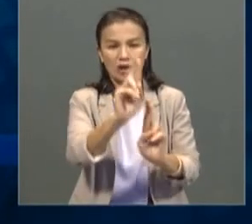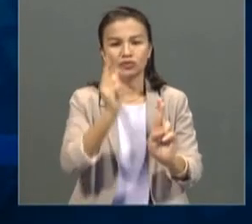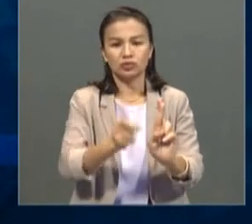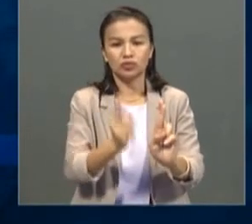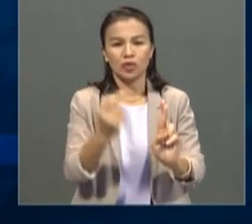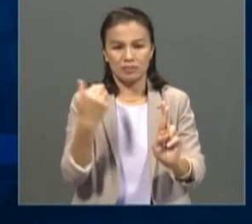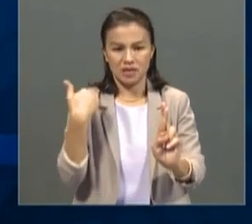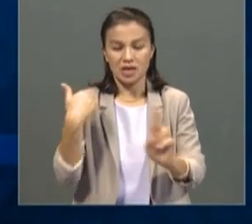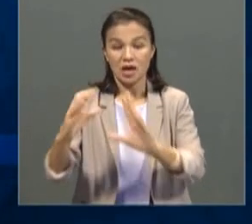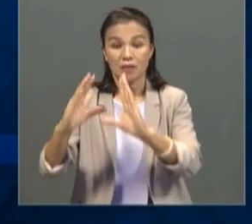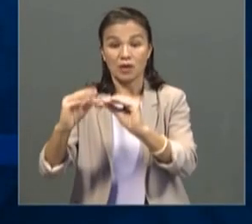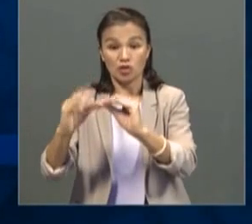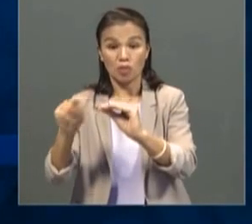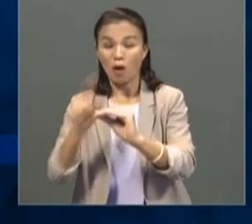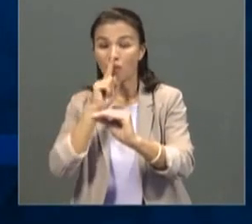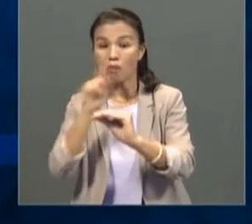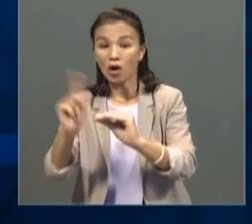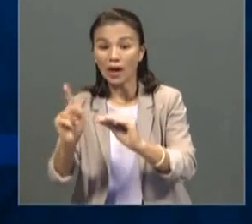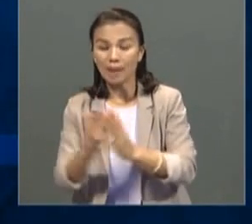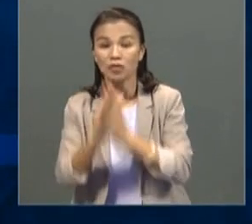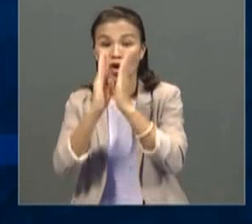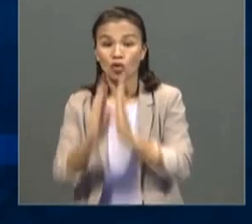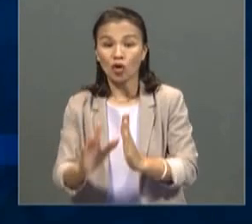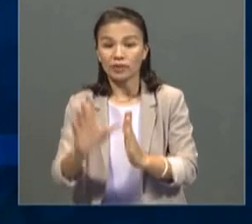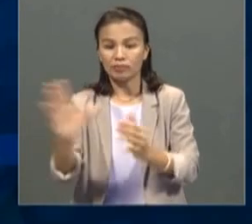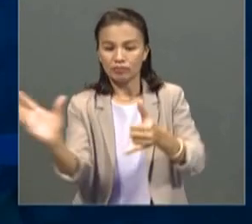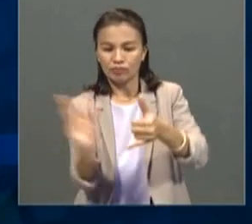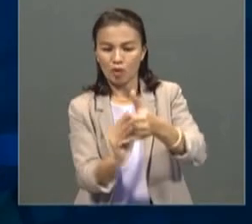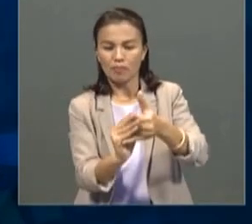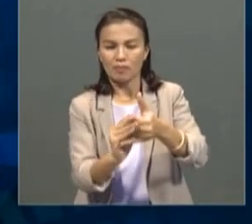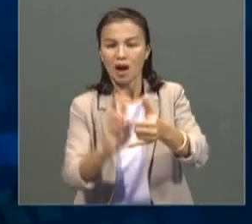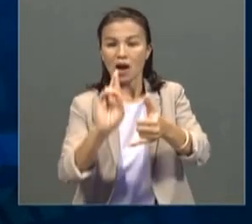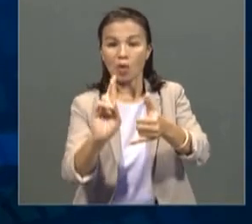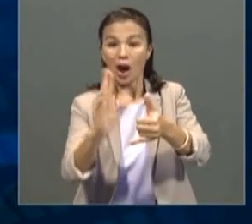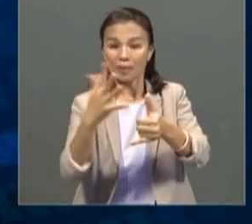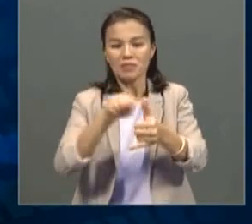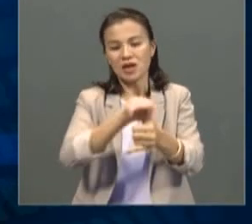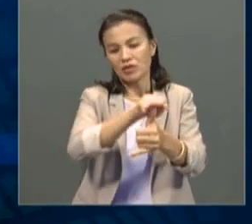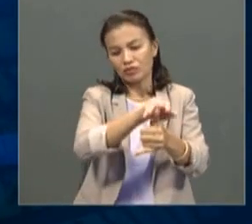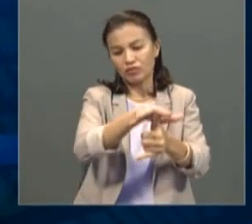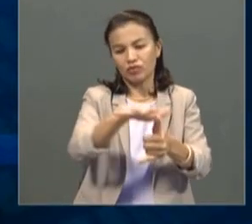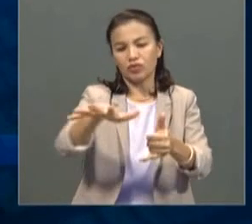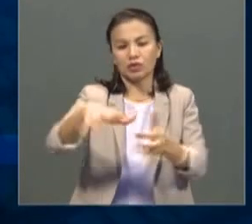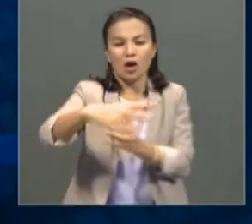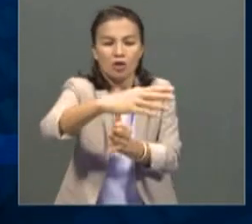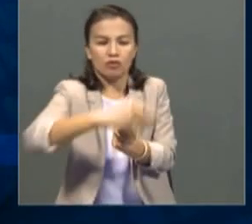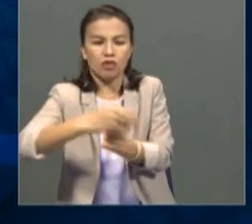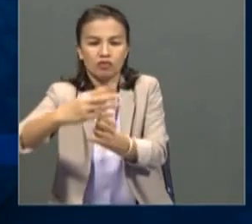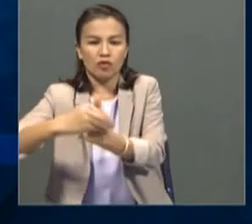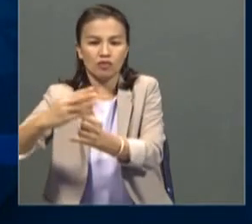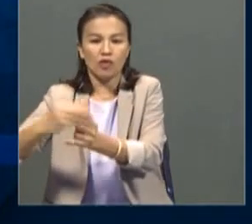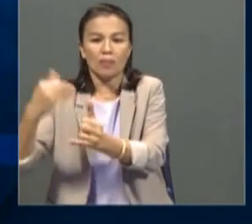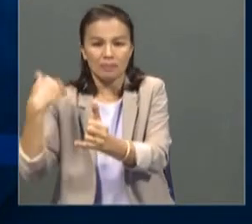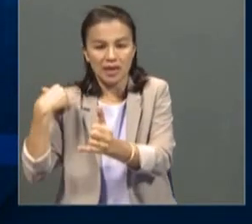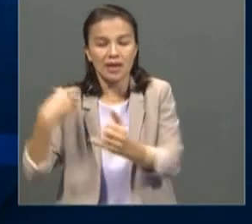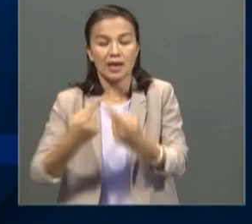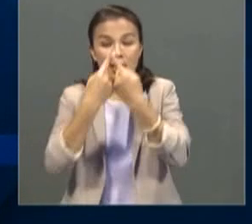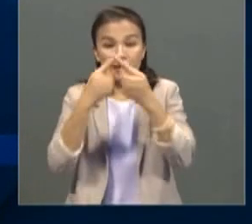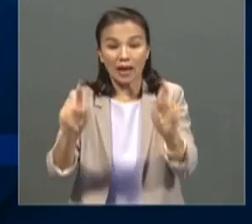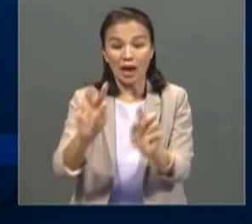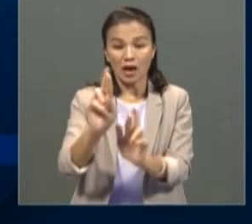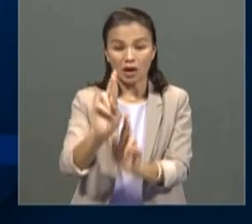ဖြစ်ပါတယ်တကယ်လို့ပေါ့နော်ကျွန်တော်တို့သိကြတဲ့အတိုင်းပဲလူတယောက်ကူးတယ်ဒါကိုကျွန်တော်တို့အသေးချာ